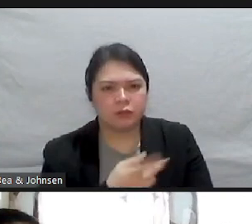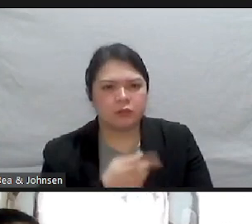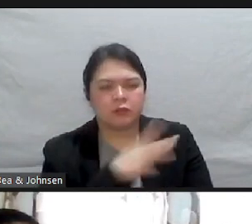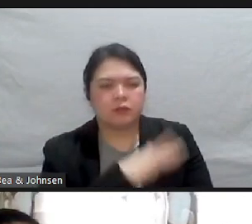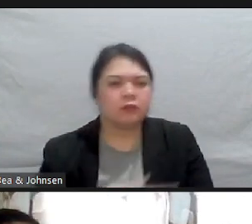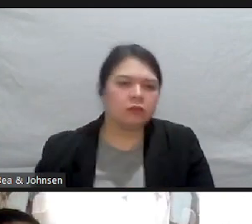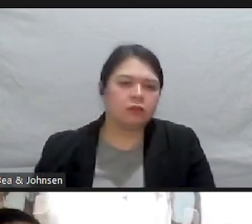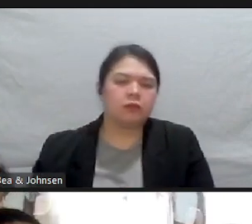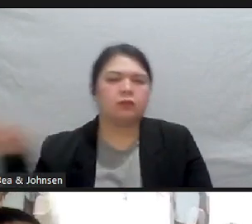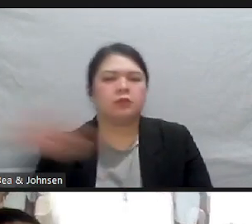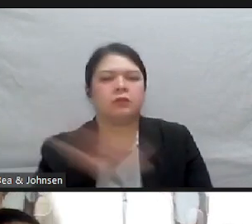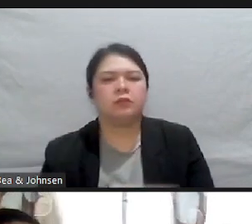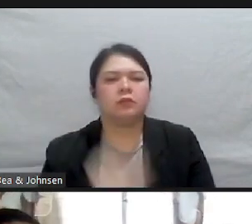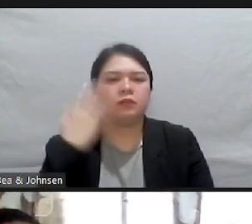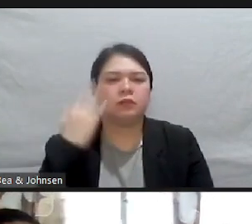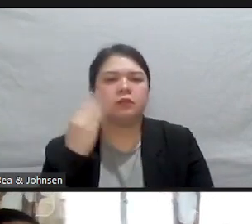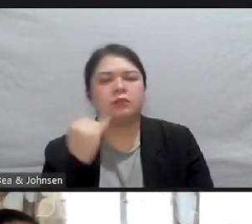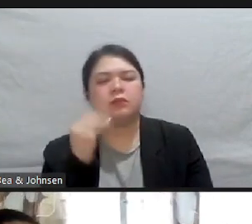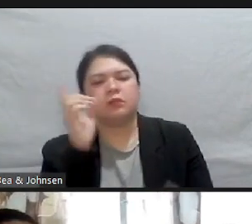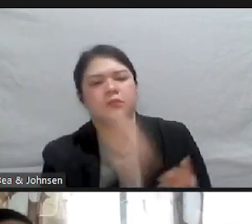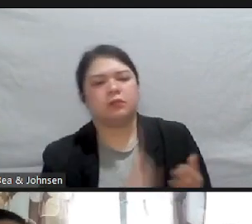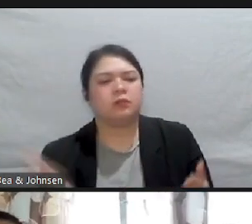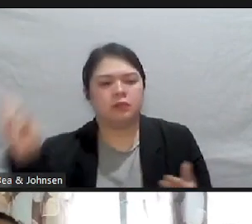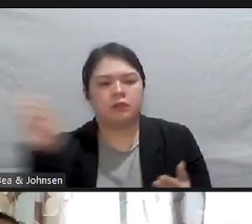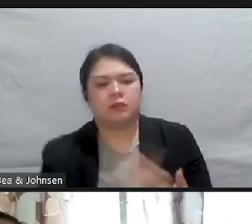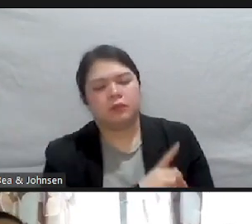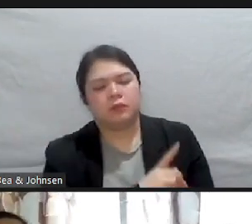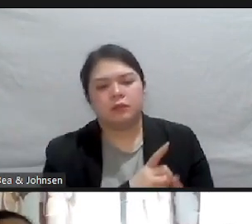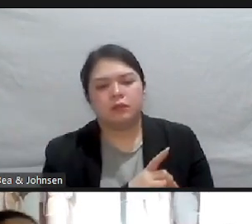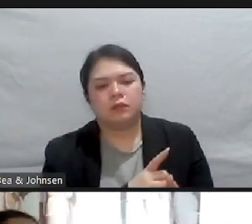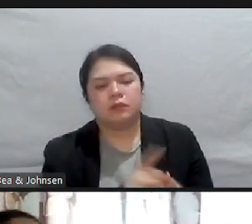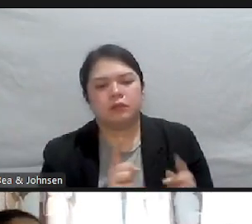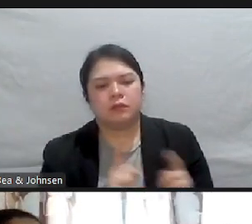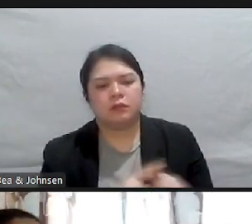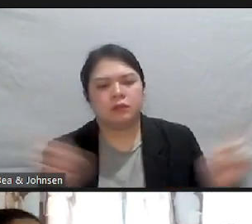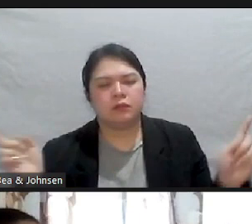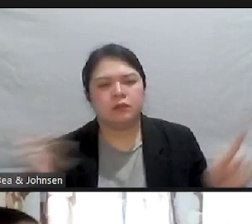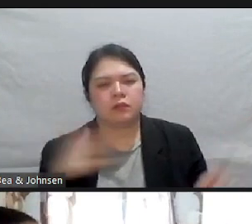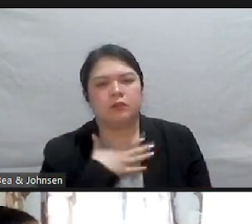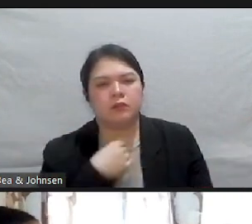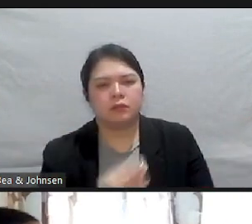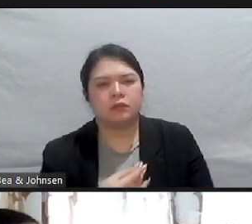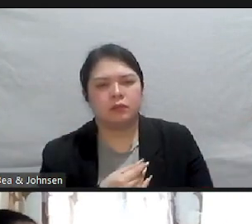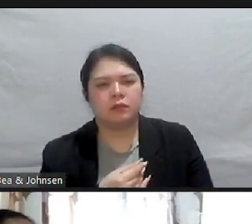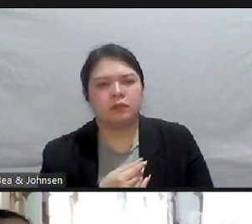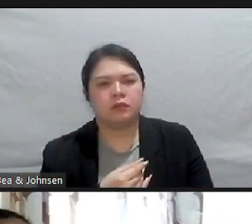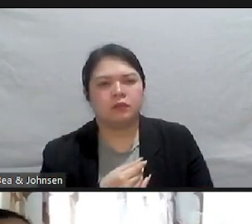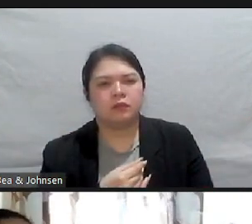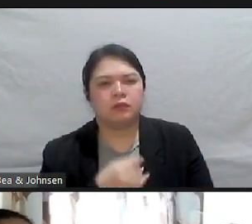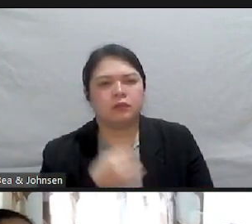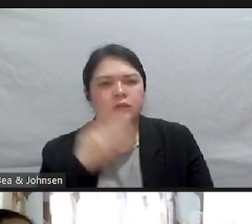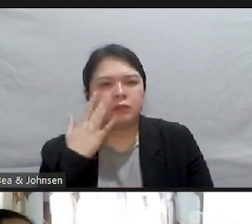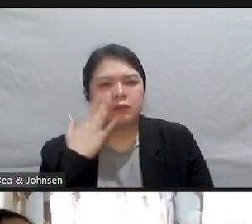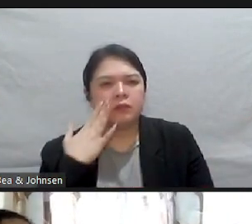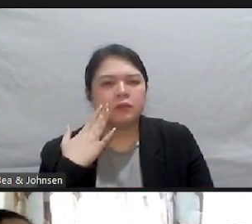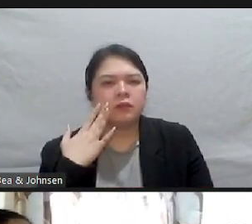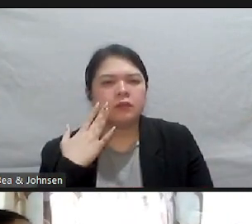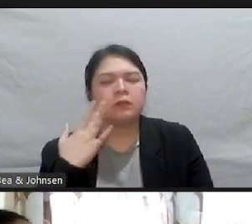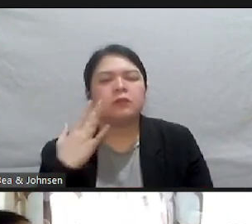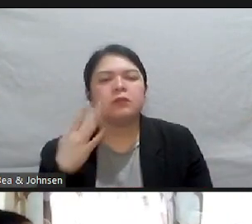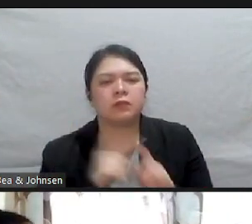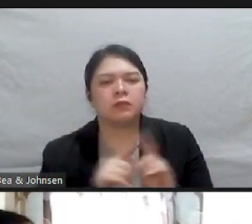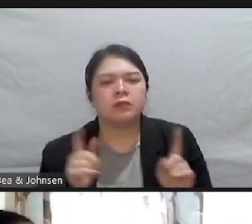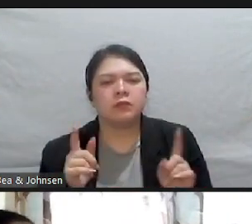ano? Bakit nila dinidiscriminate yung iba ang kulay? Eh, sa ibang bansa nga, pag brown ang kulay mo, sikat ka, ano? But